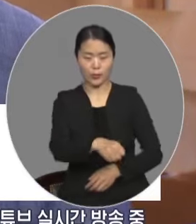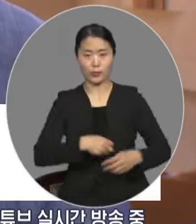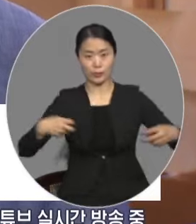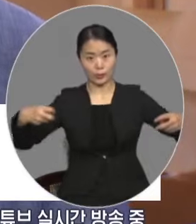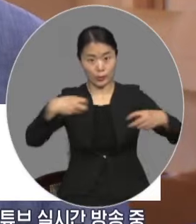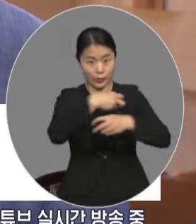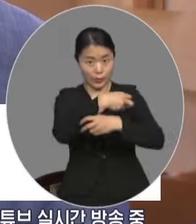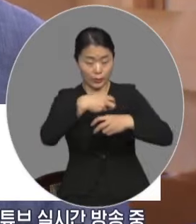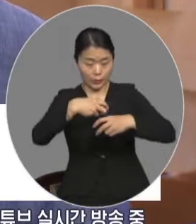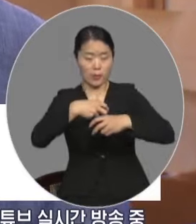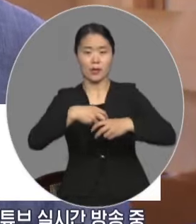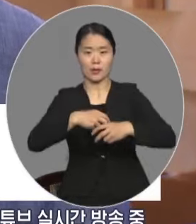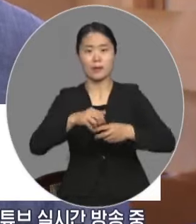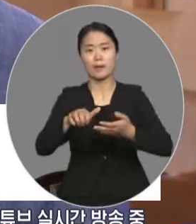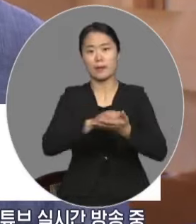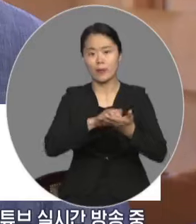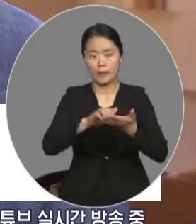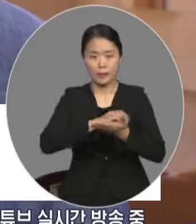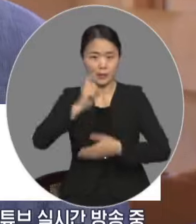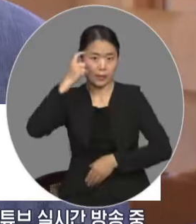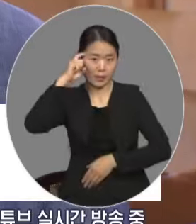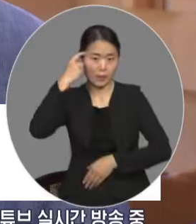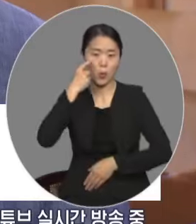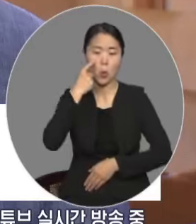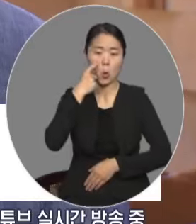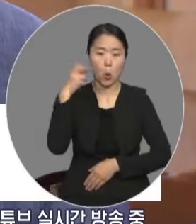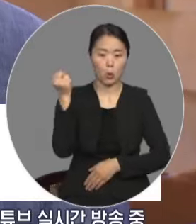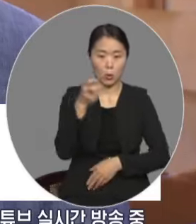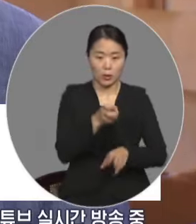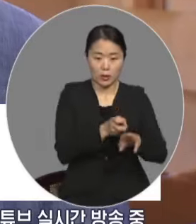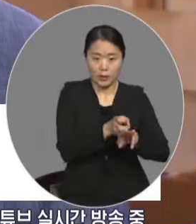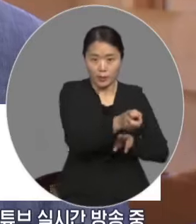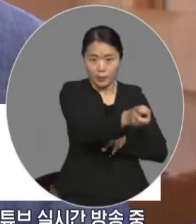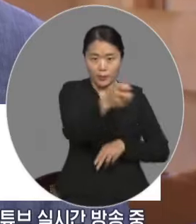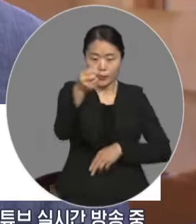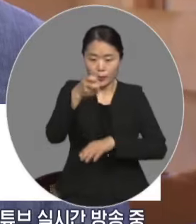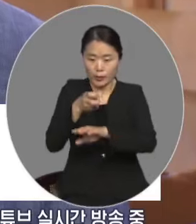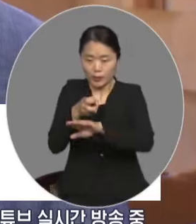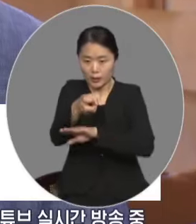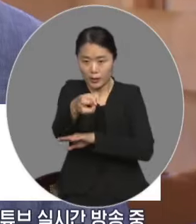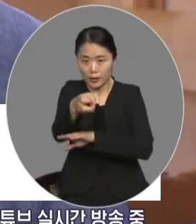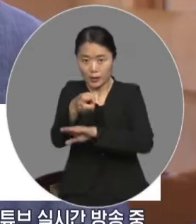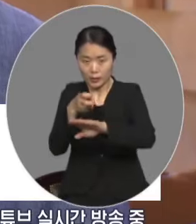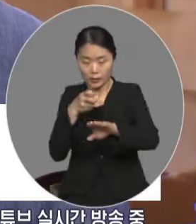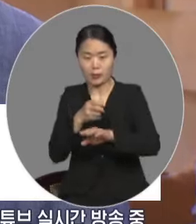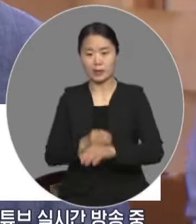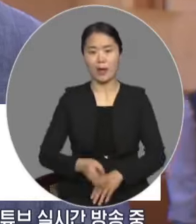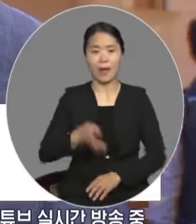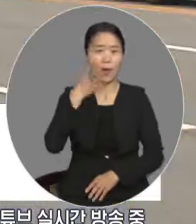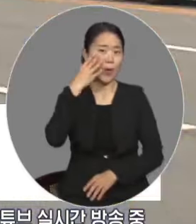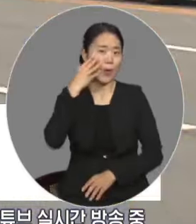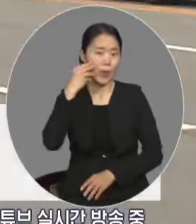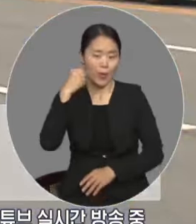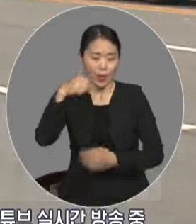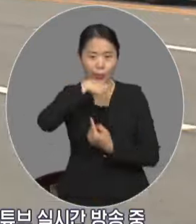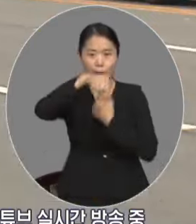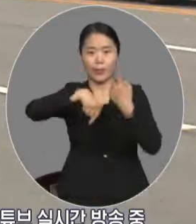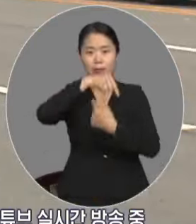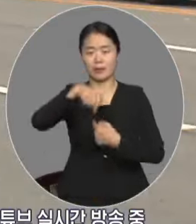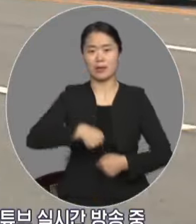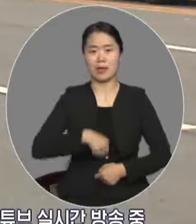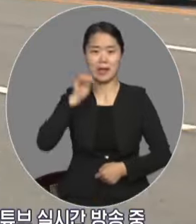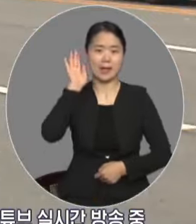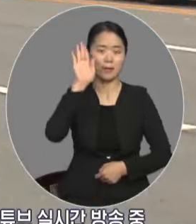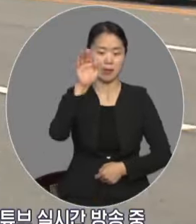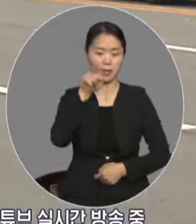분석과 교통처리 계획을 수립해서 트램을 포함한 버스, 대중교통이 원활하게 운행될 수 있도록. 앞으로 운영